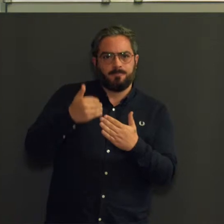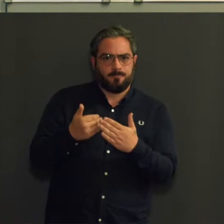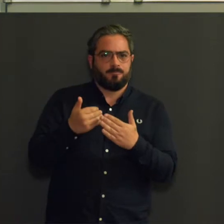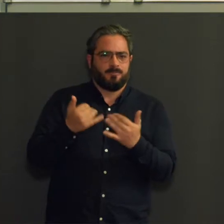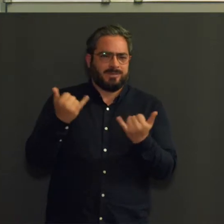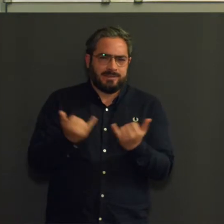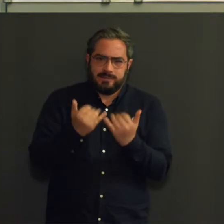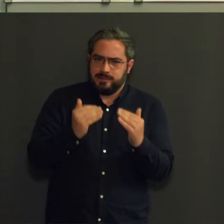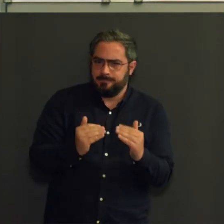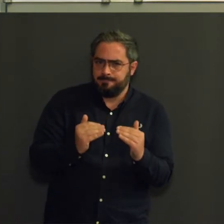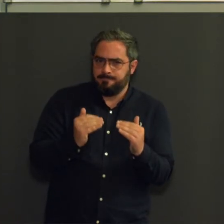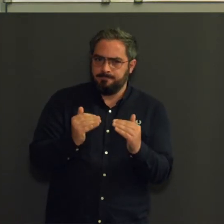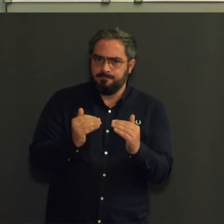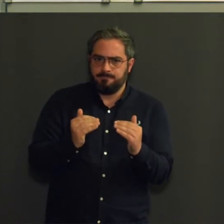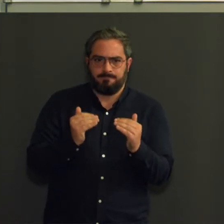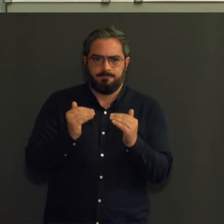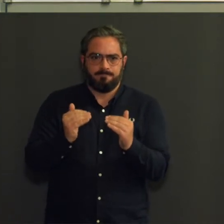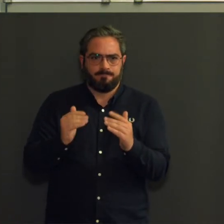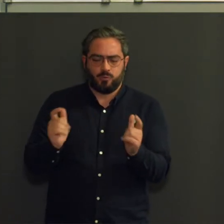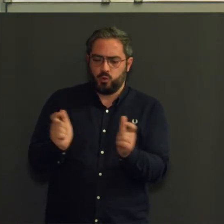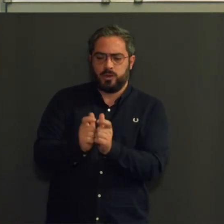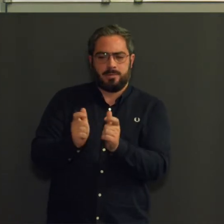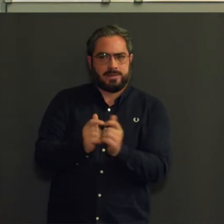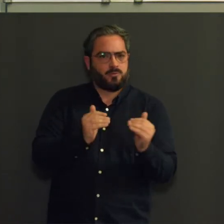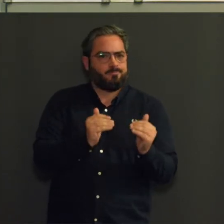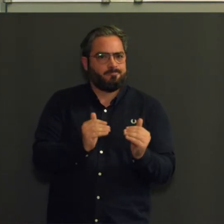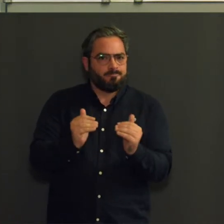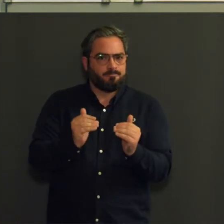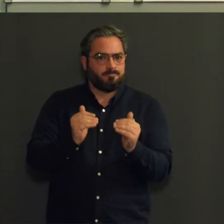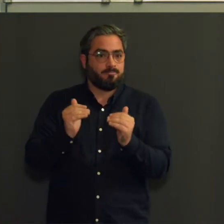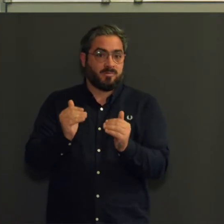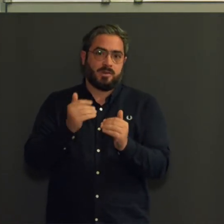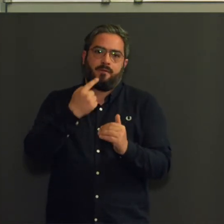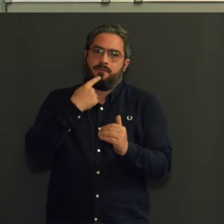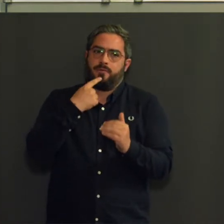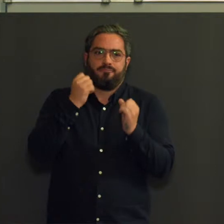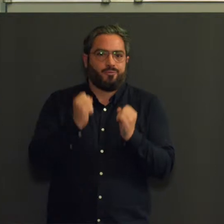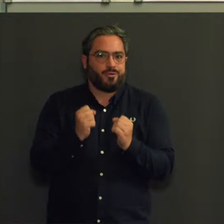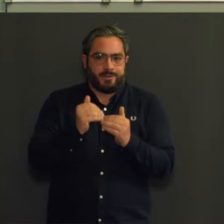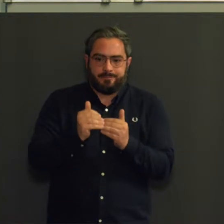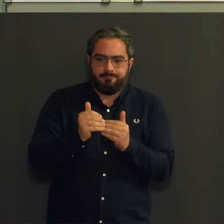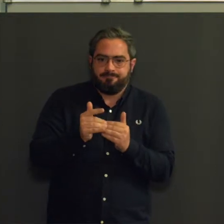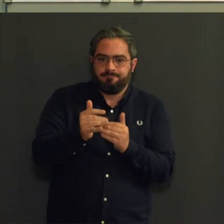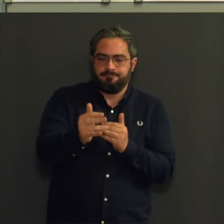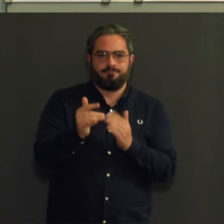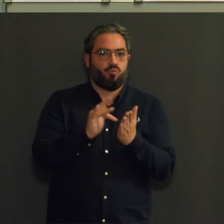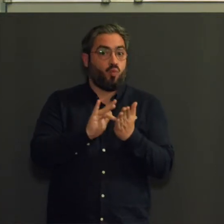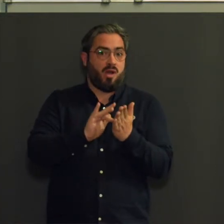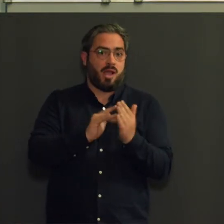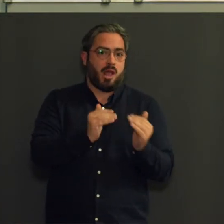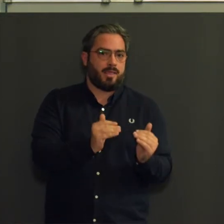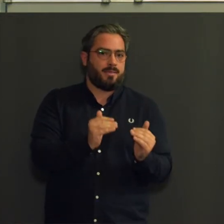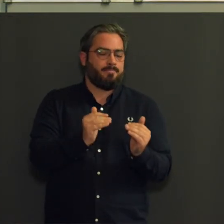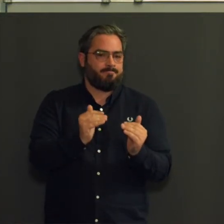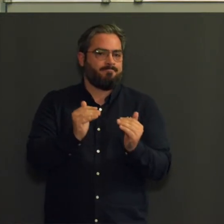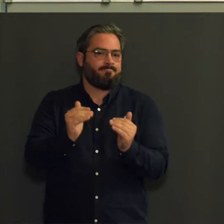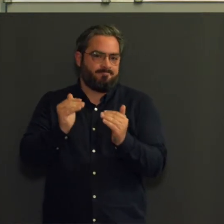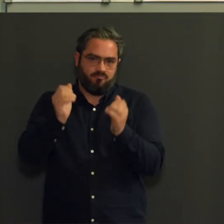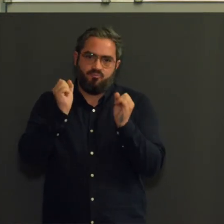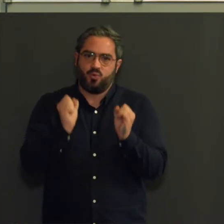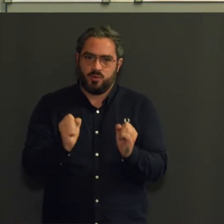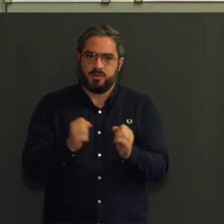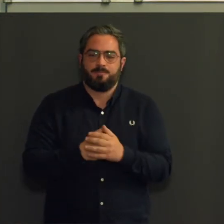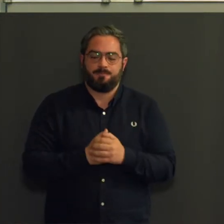de contamination, ce qui signifie que cette moyenne pourrait éventuellement réaugmenter dans les jours qui